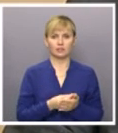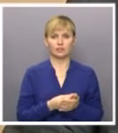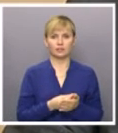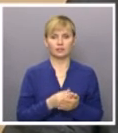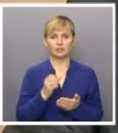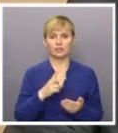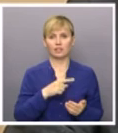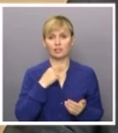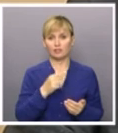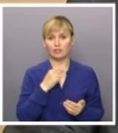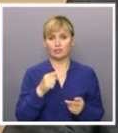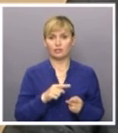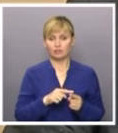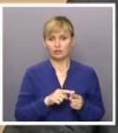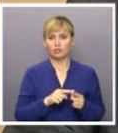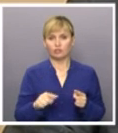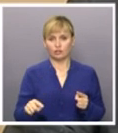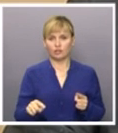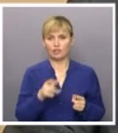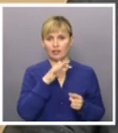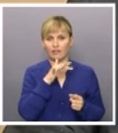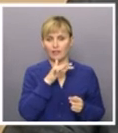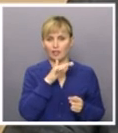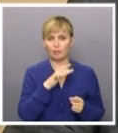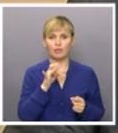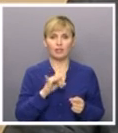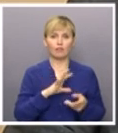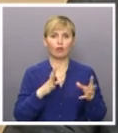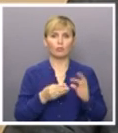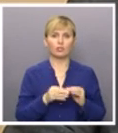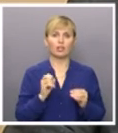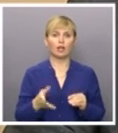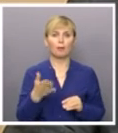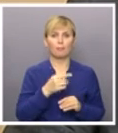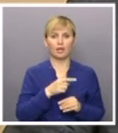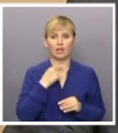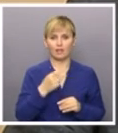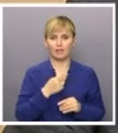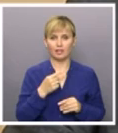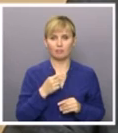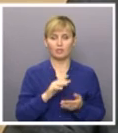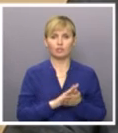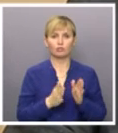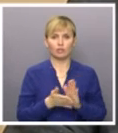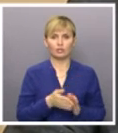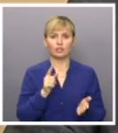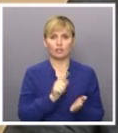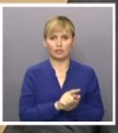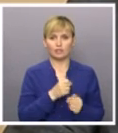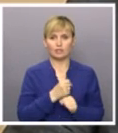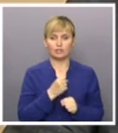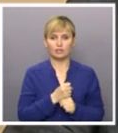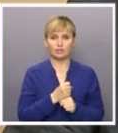как говорится, течение. Вот. И, в принципе, как мы прогнозировали, да, ситуация должна выровняться